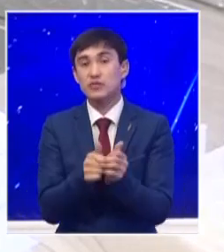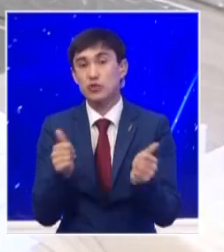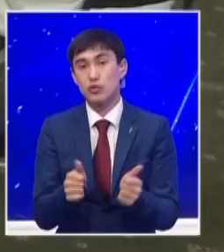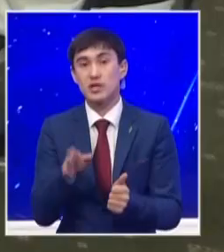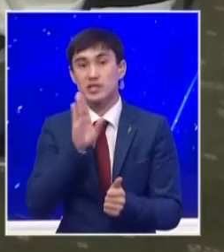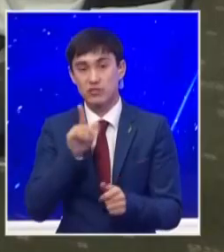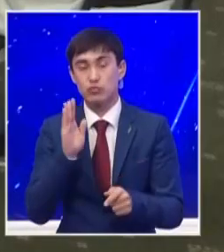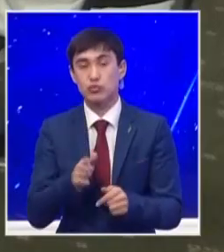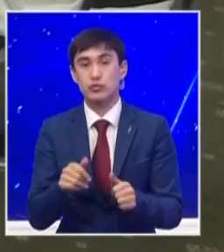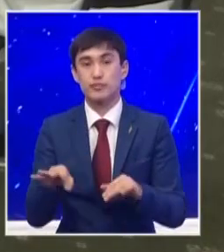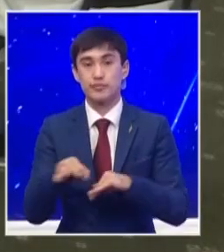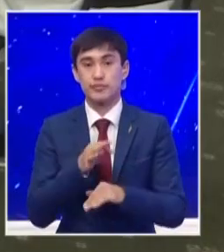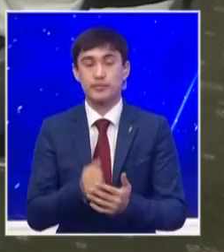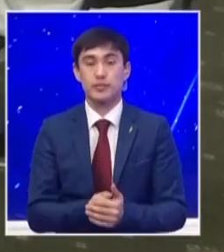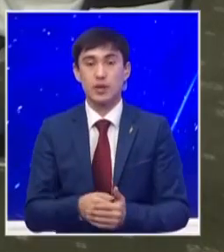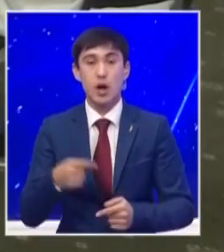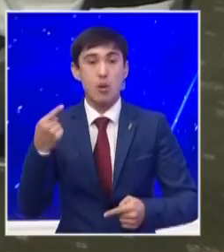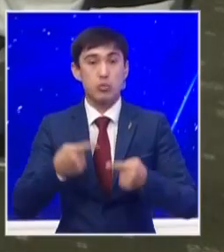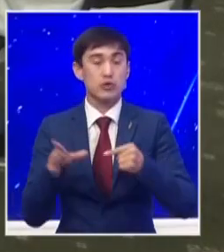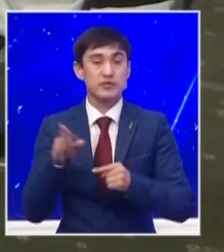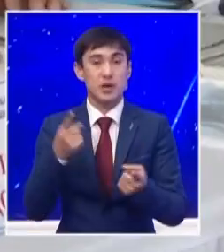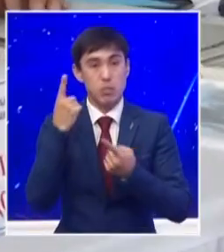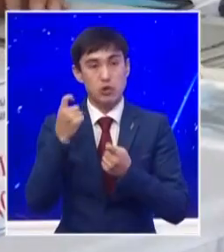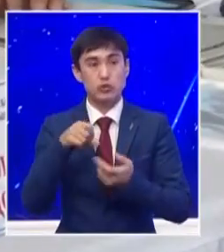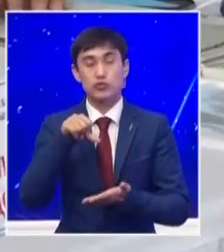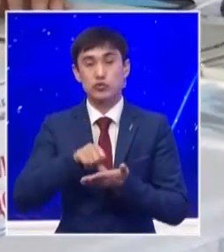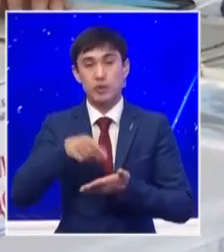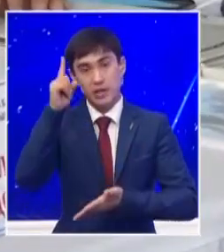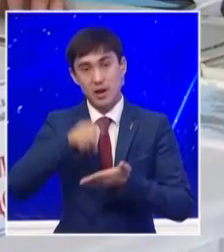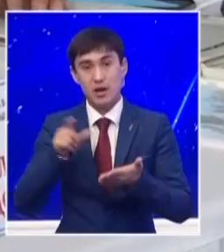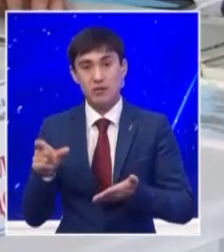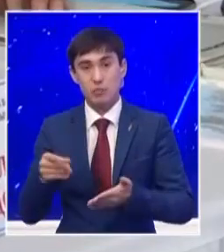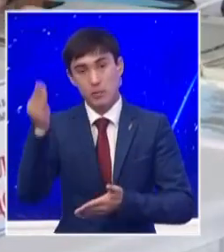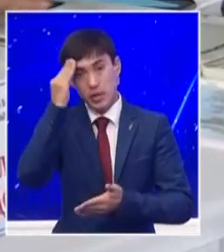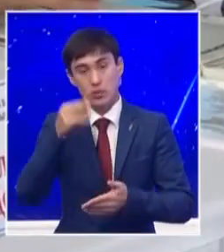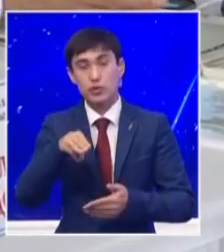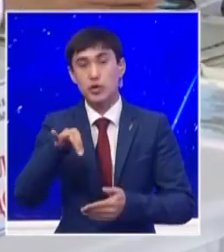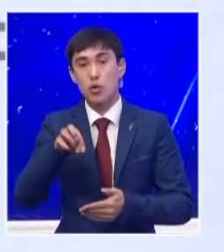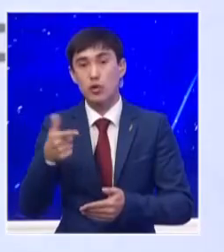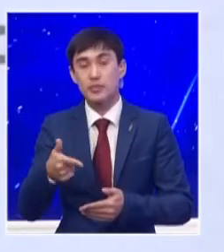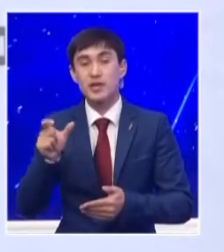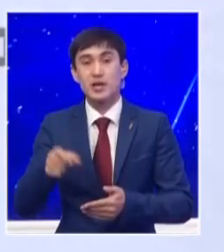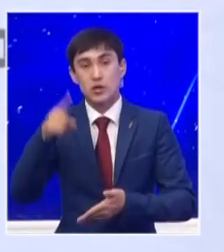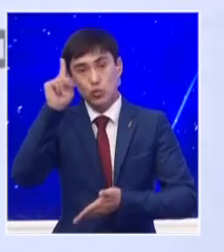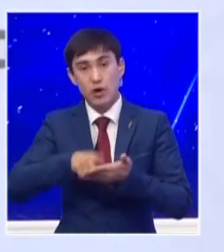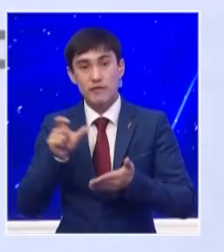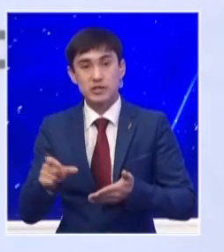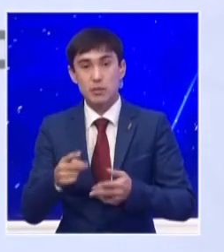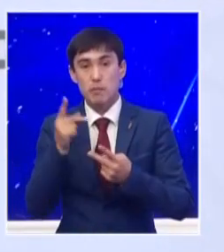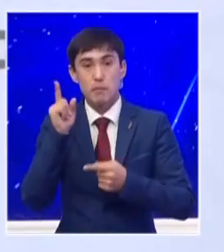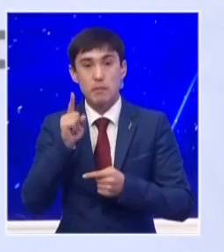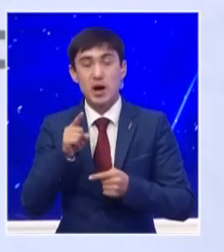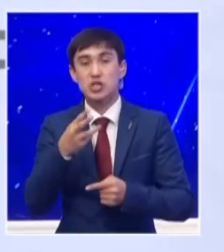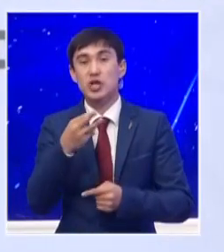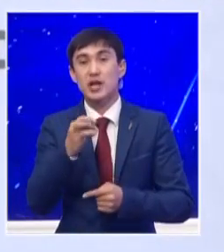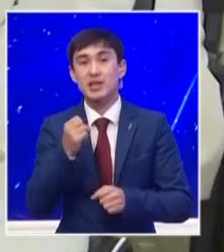женщин категорически против всех прогнозов выступают релига Веды по мнению теологов и представителей духовенства по канонам